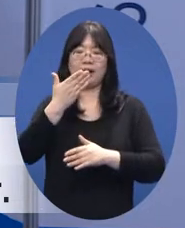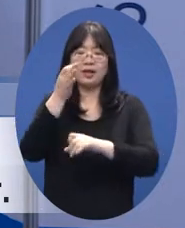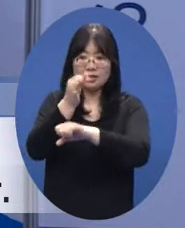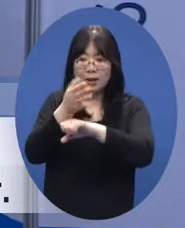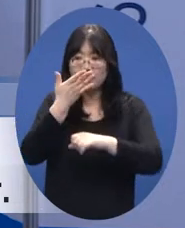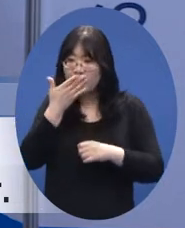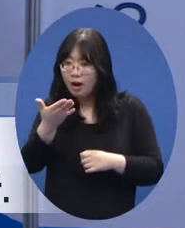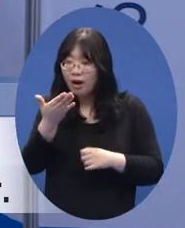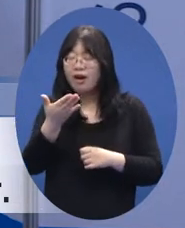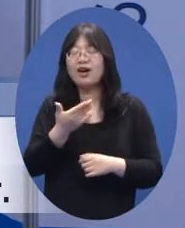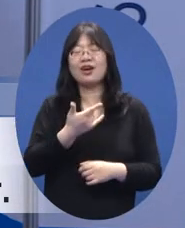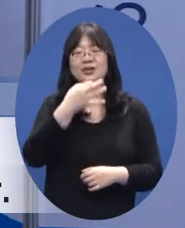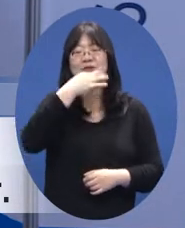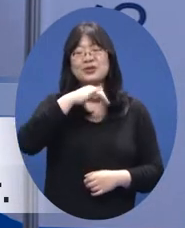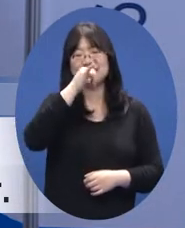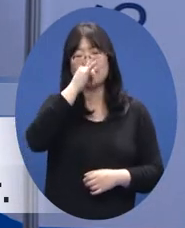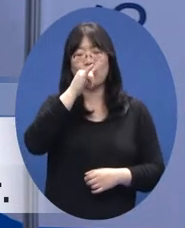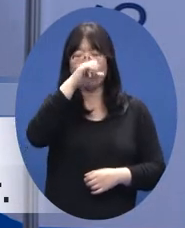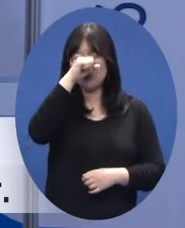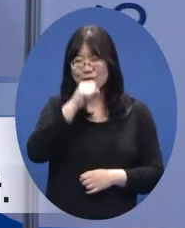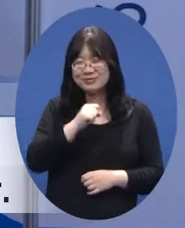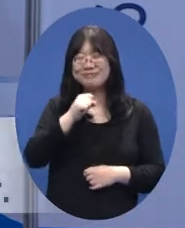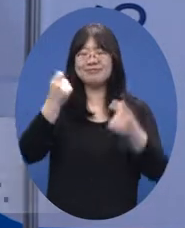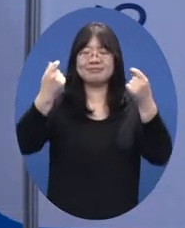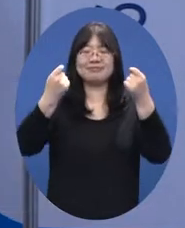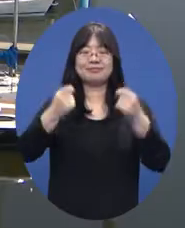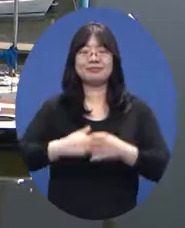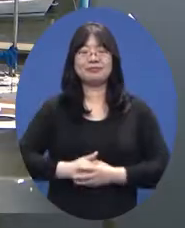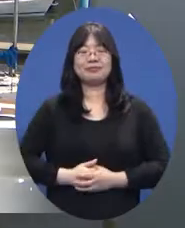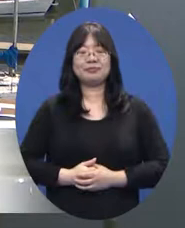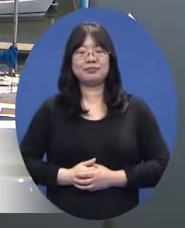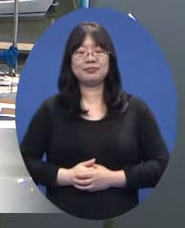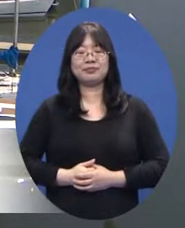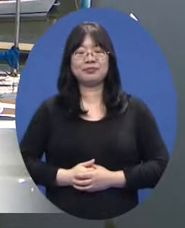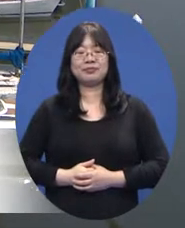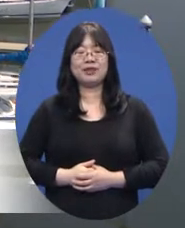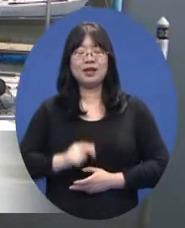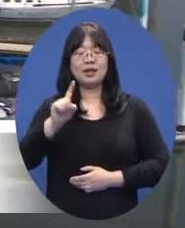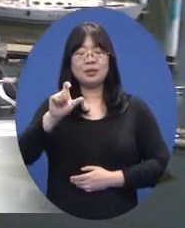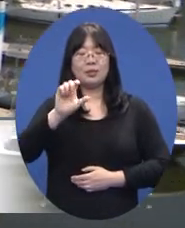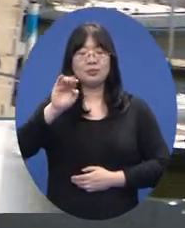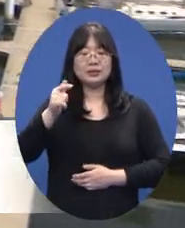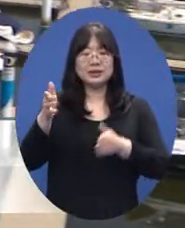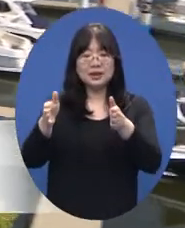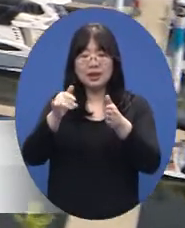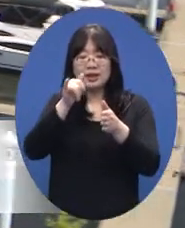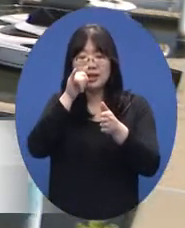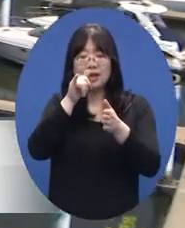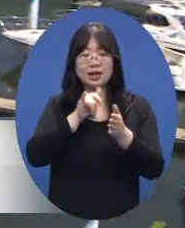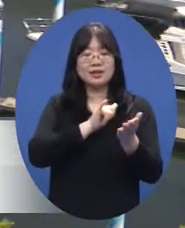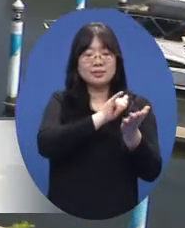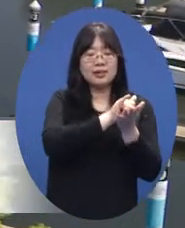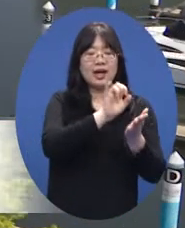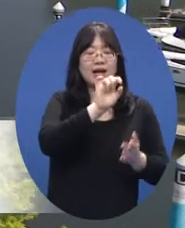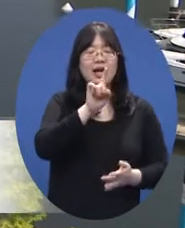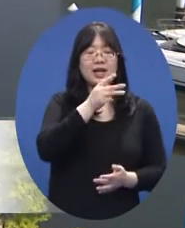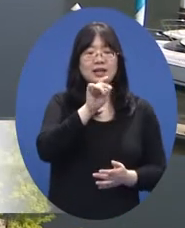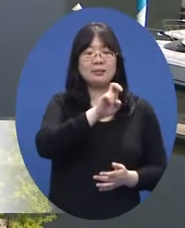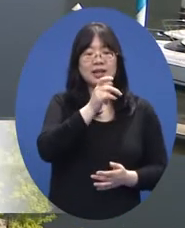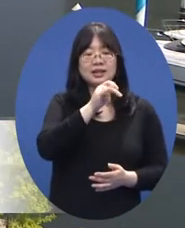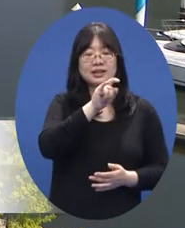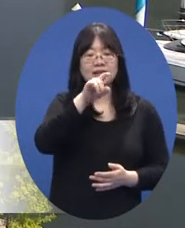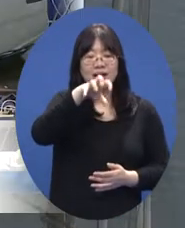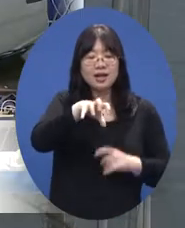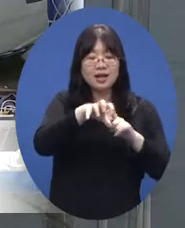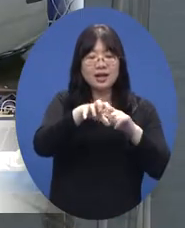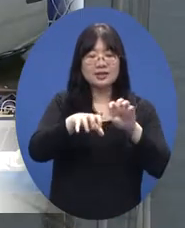있다는 게 굉장히 좋은 것 같아요. 이런 행사가 있어서 정말 감사합니다. 15분 거리에 있는 김포 아라마리나 해상 전시장에선 80여